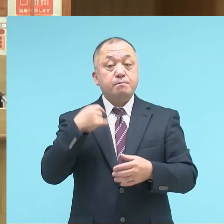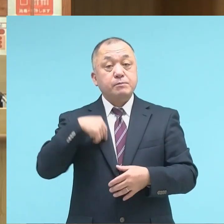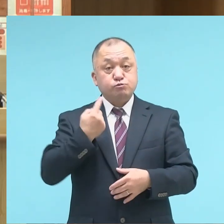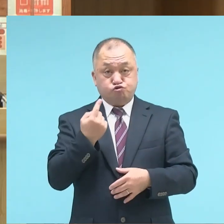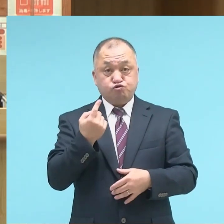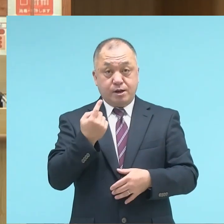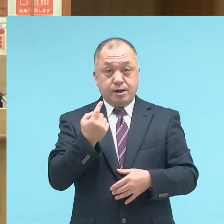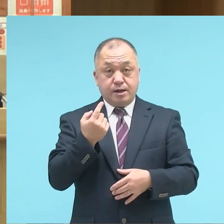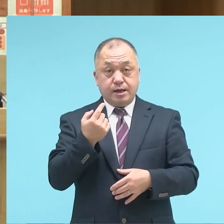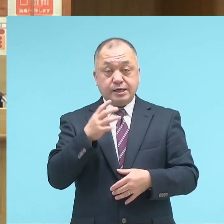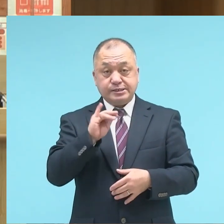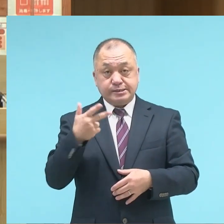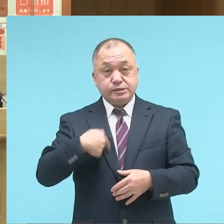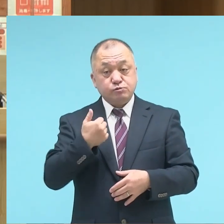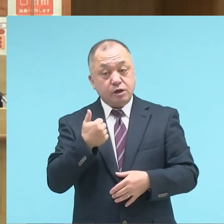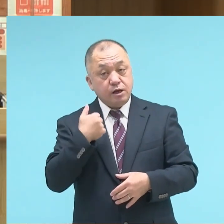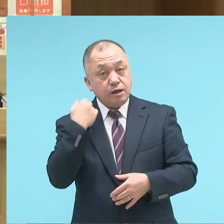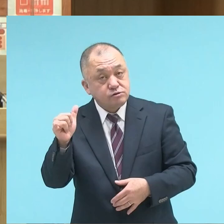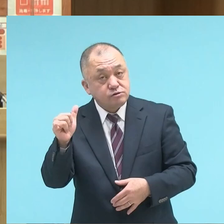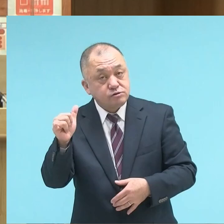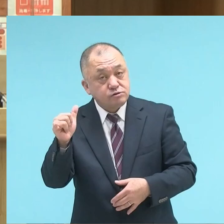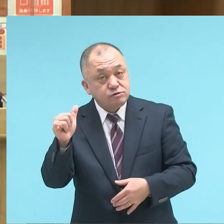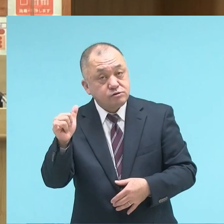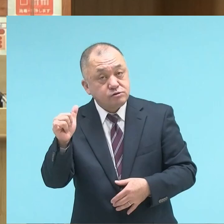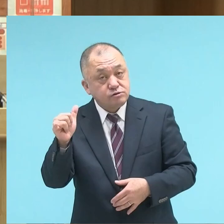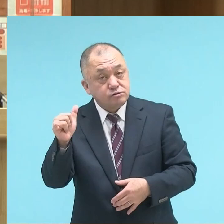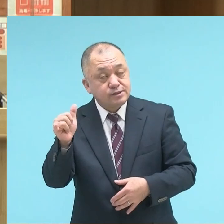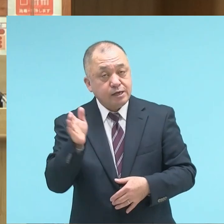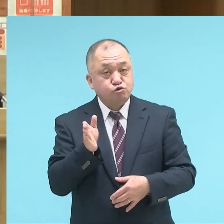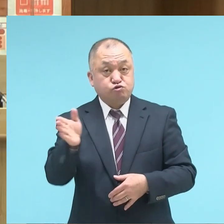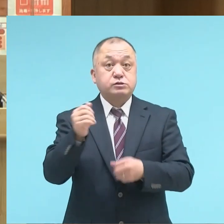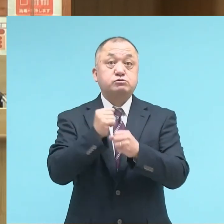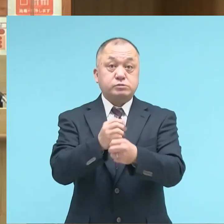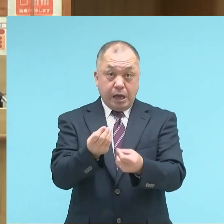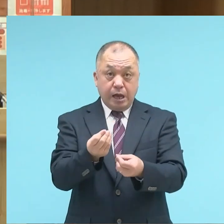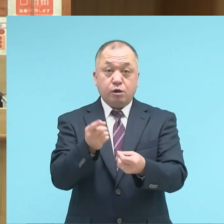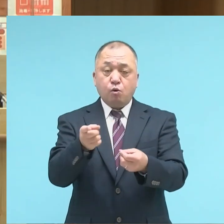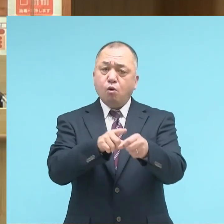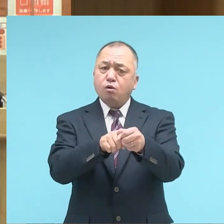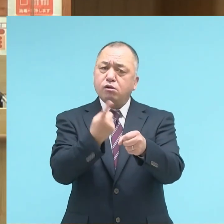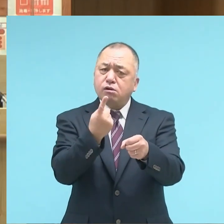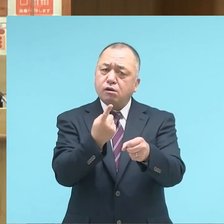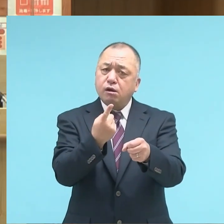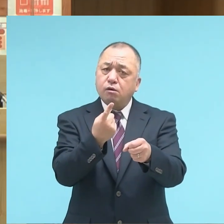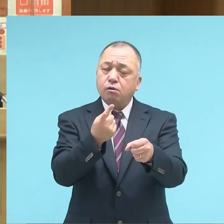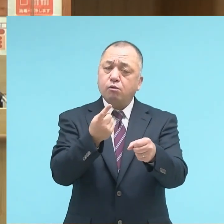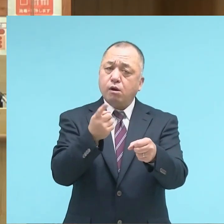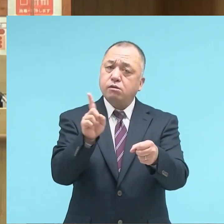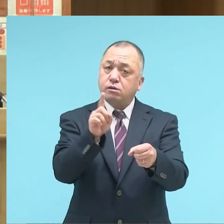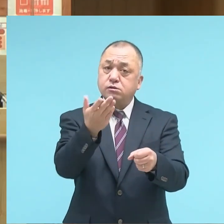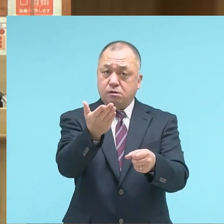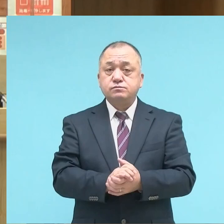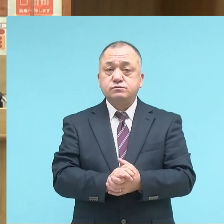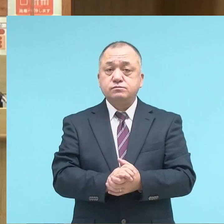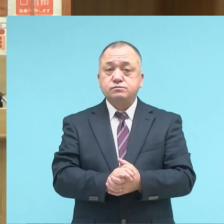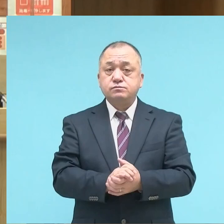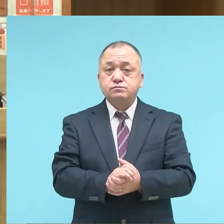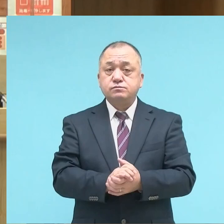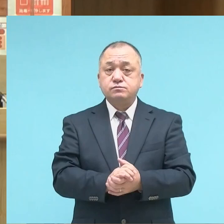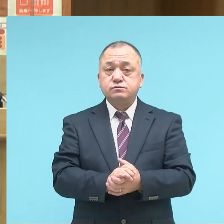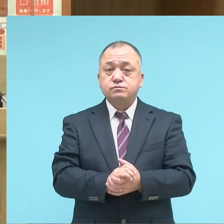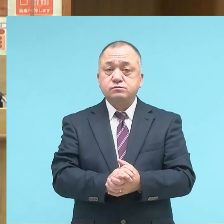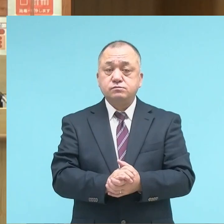てまで説得なり説明なりする必要が生じたのか、そのきっかけとなった出来事というのは何だったんでしょうか。